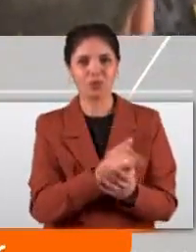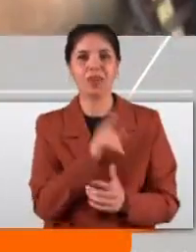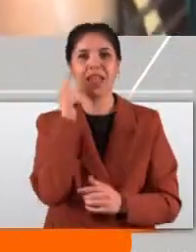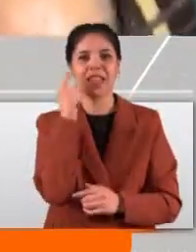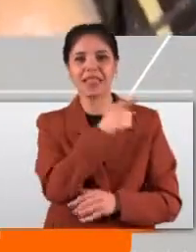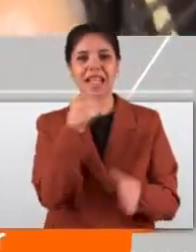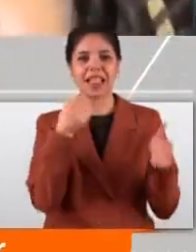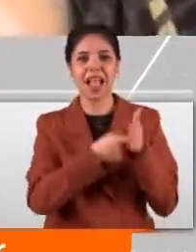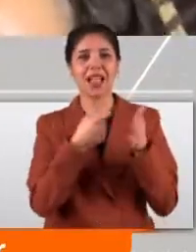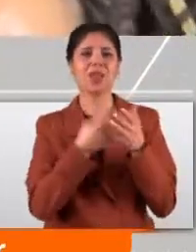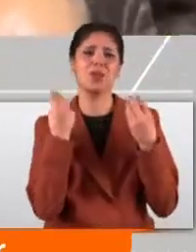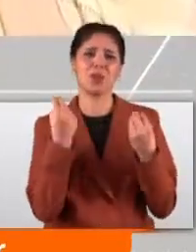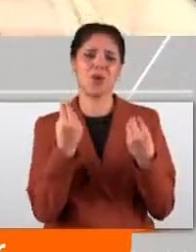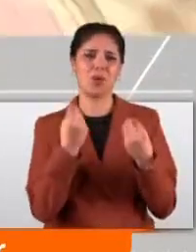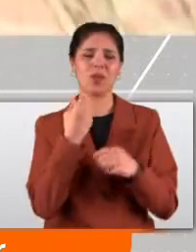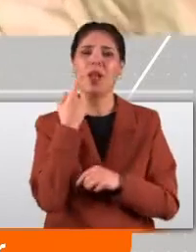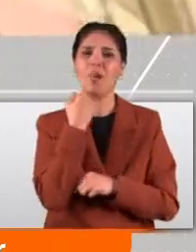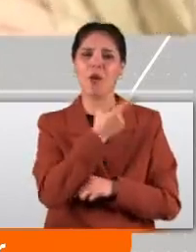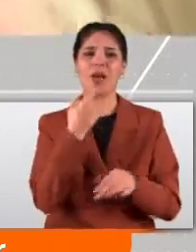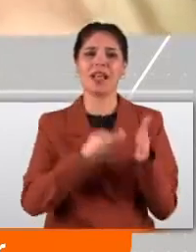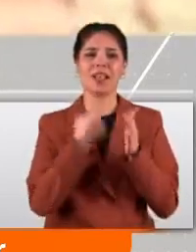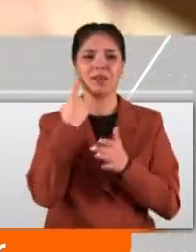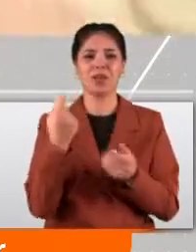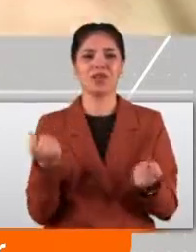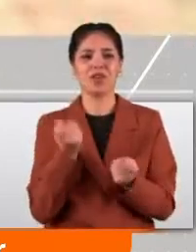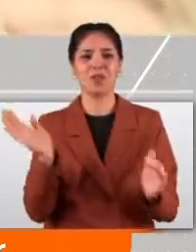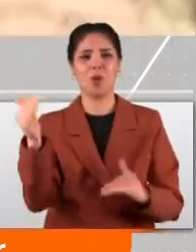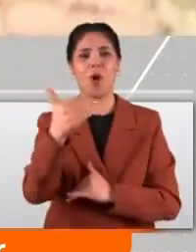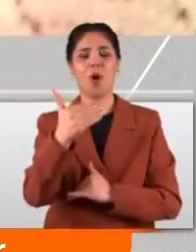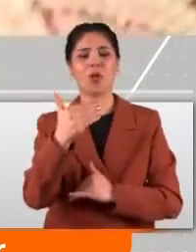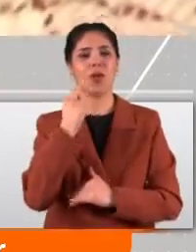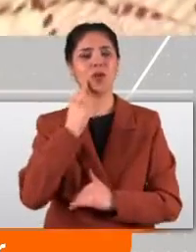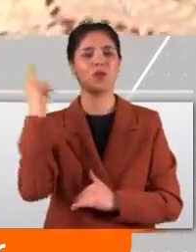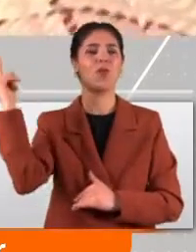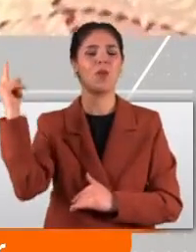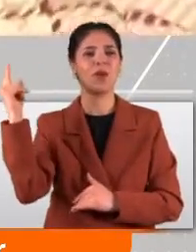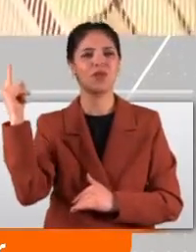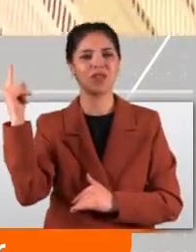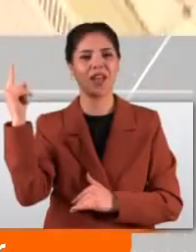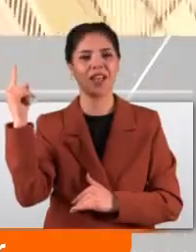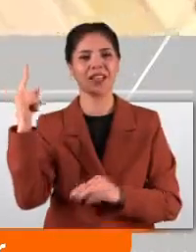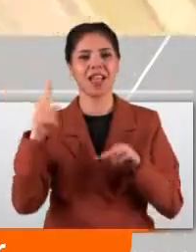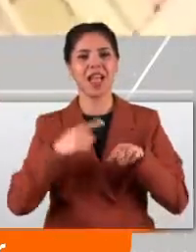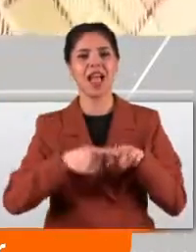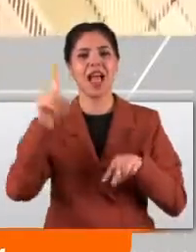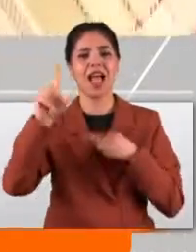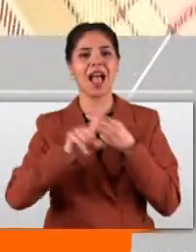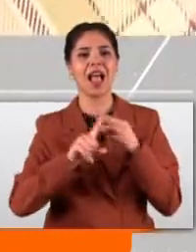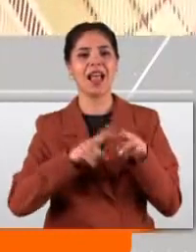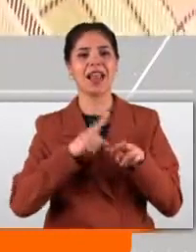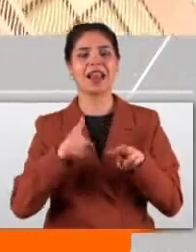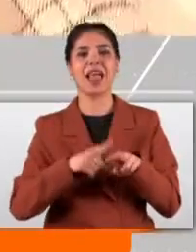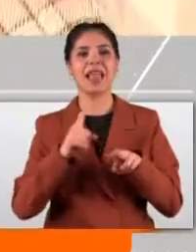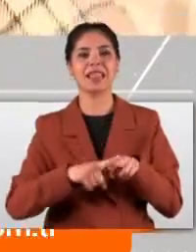Senin ismin de çok güzel. İsminle benim çalışma odamda Cumhurbaşkanlığında Aleyna levhası var.